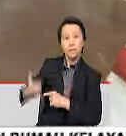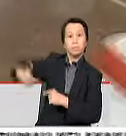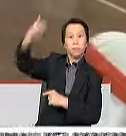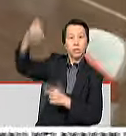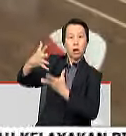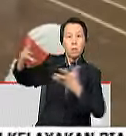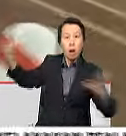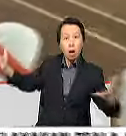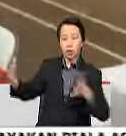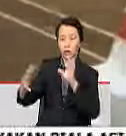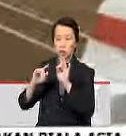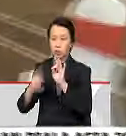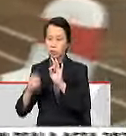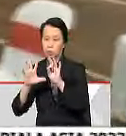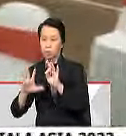agak besar, iaitu